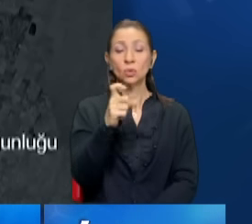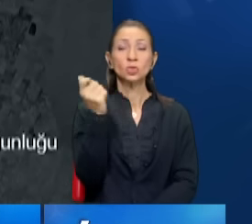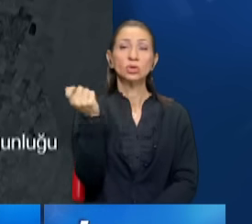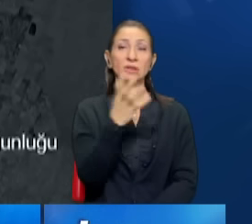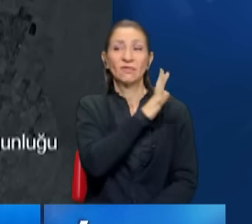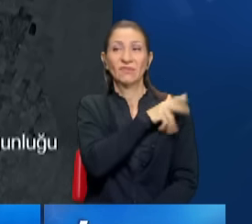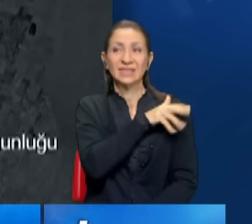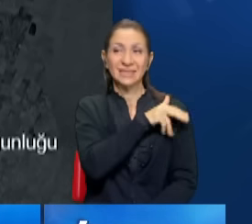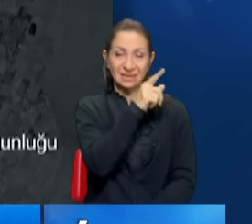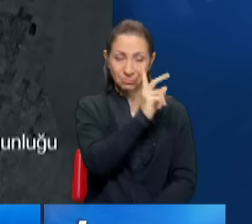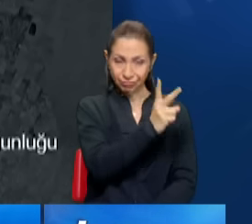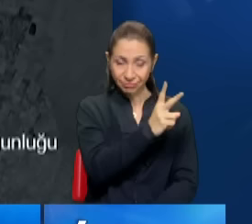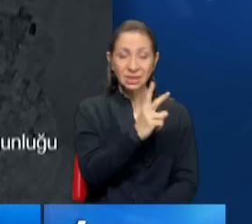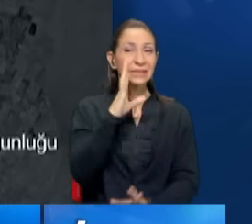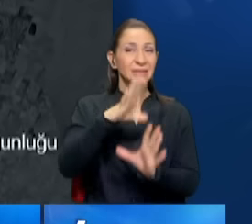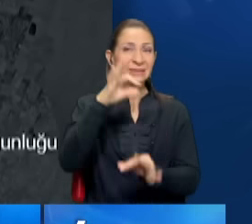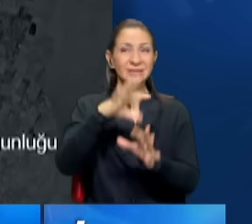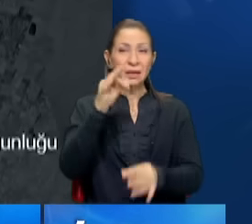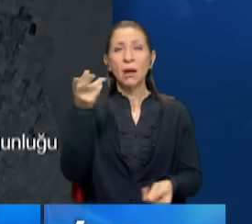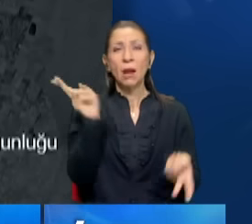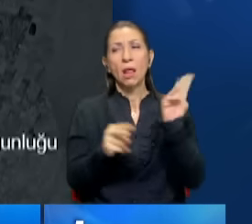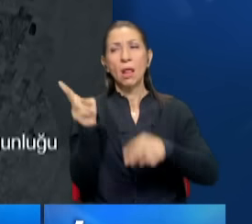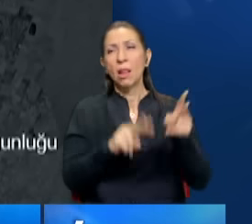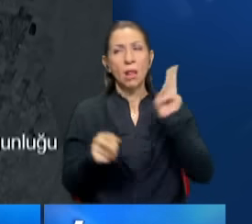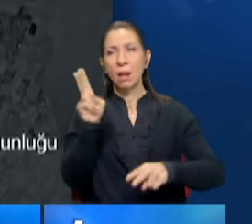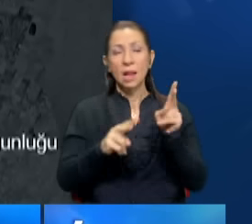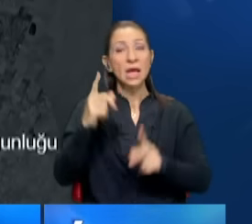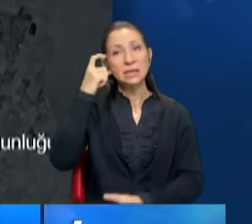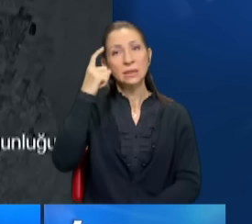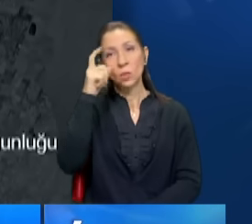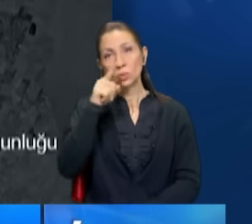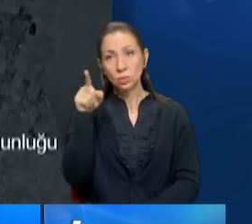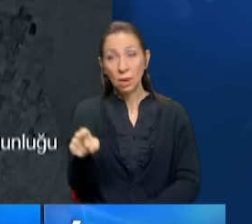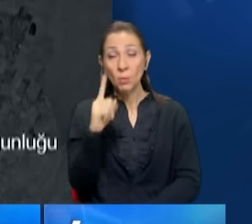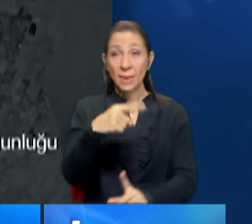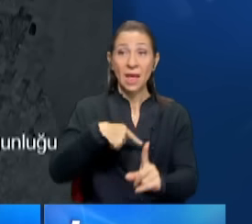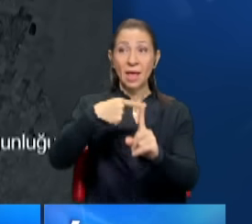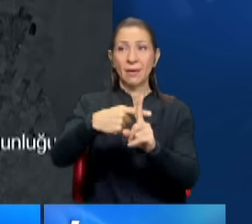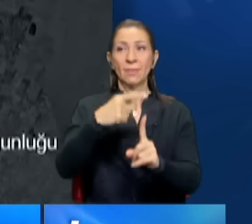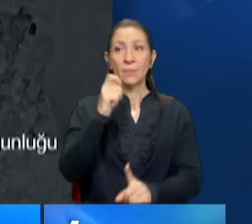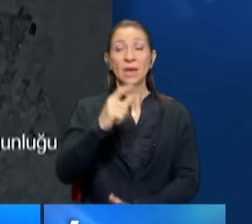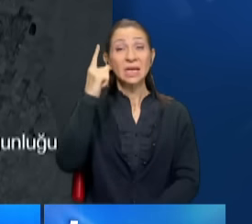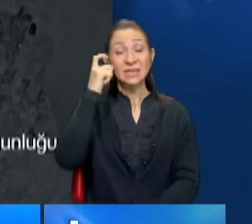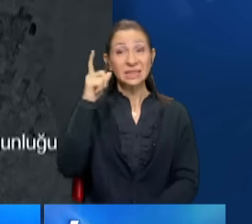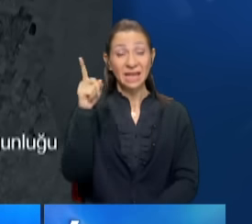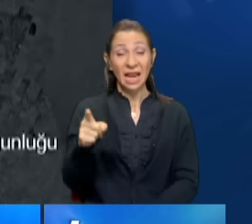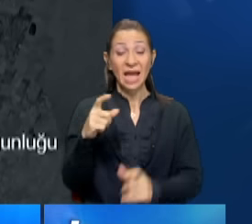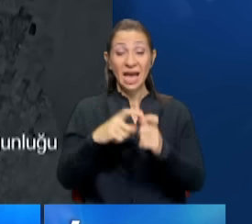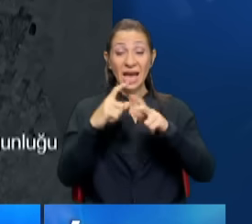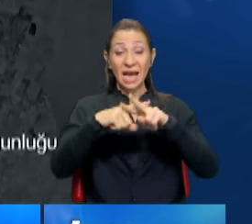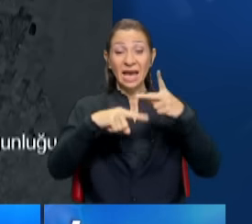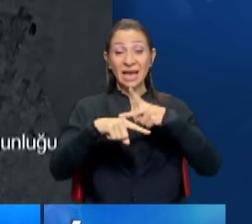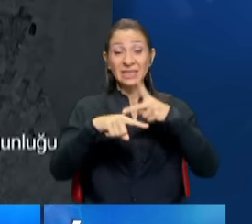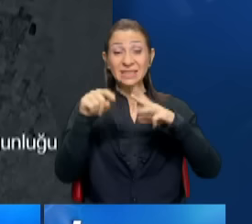41.689 Filistinli İsrail'in saldırılarında hayatını kaybetti. Buraya bir ekleme de yapalım. İsrail